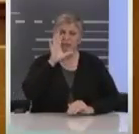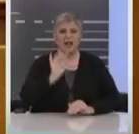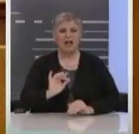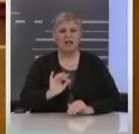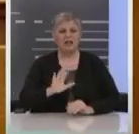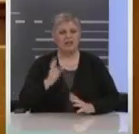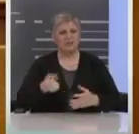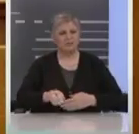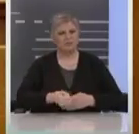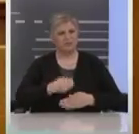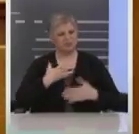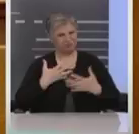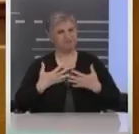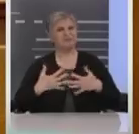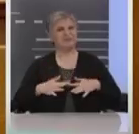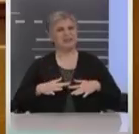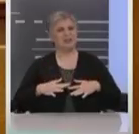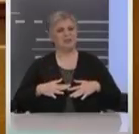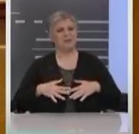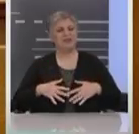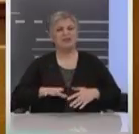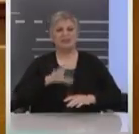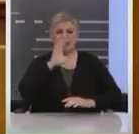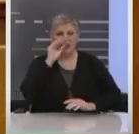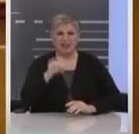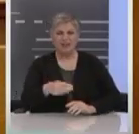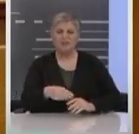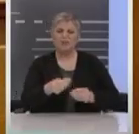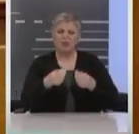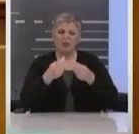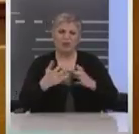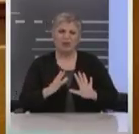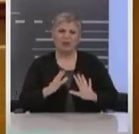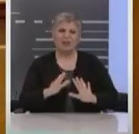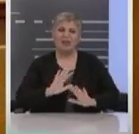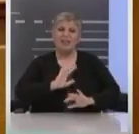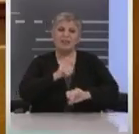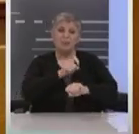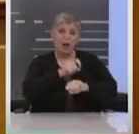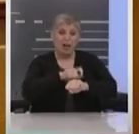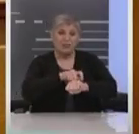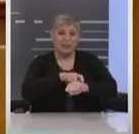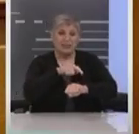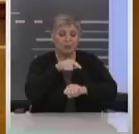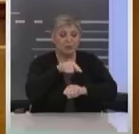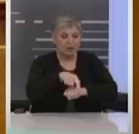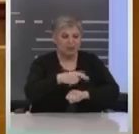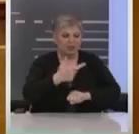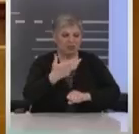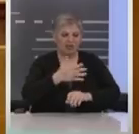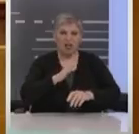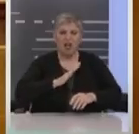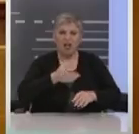άχαρο και άθλιο, θα έλεγα, πάνω στον πόνο και στην καταστροφή,